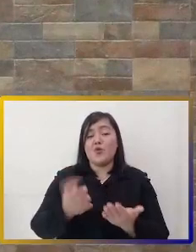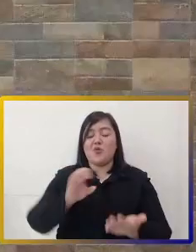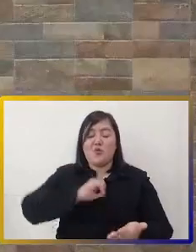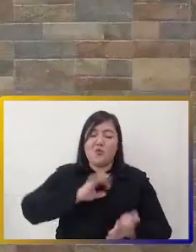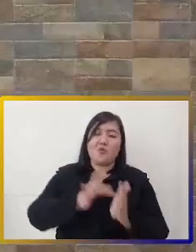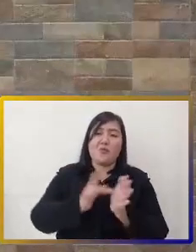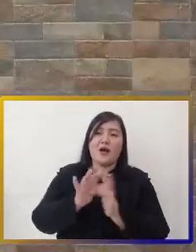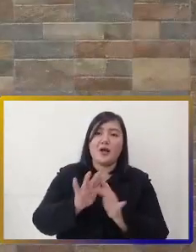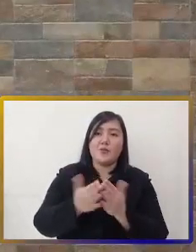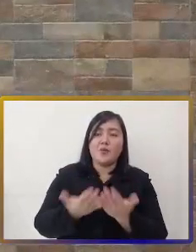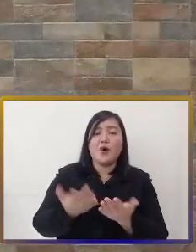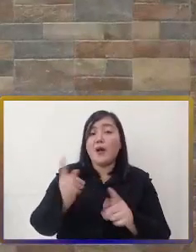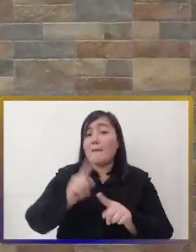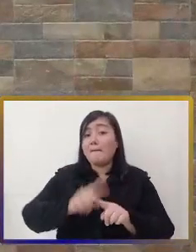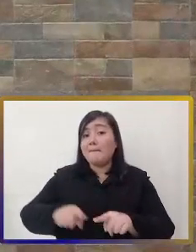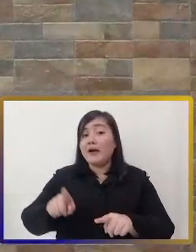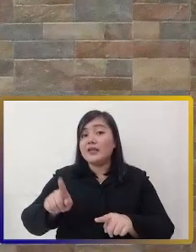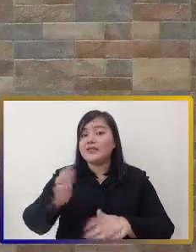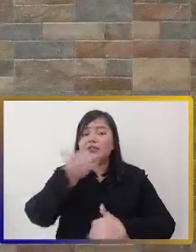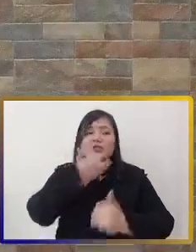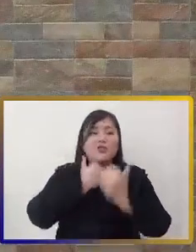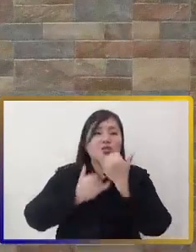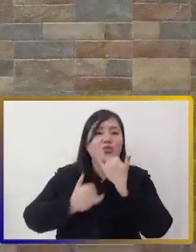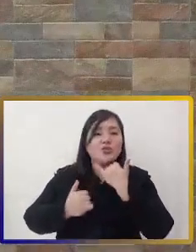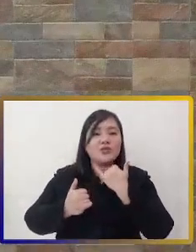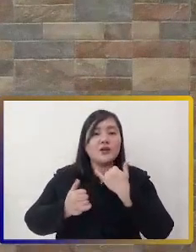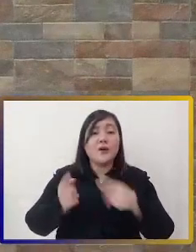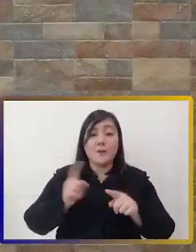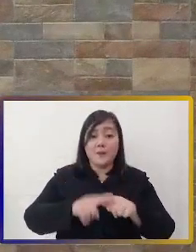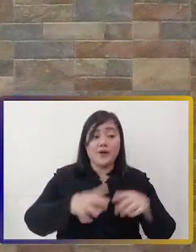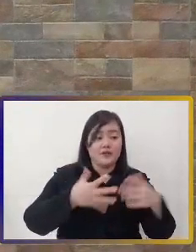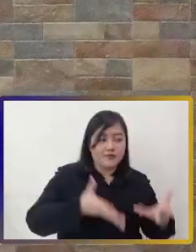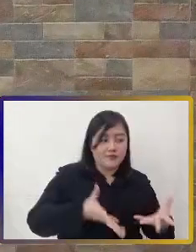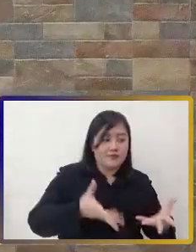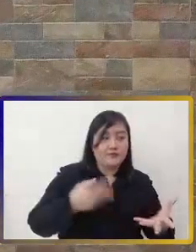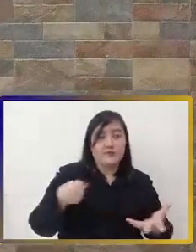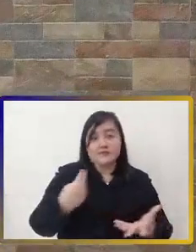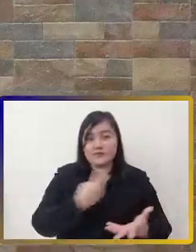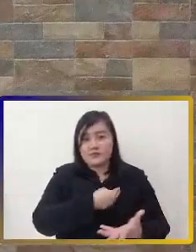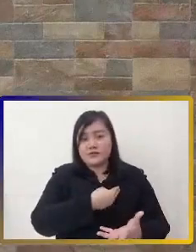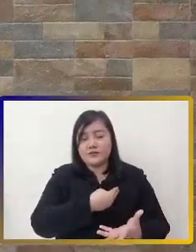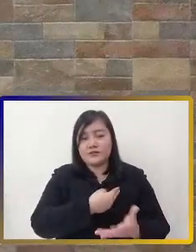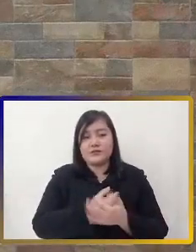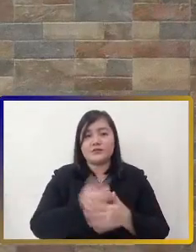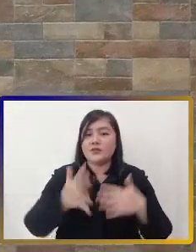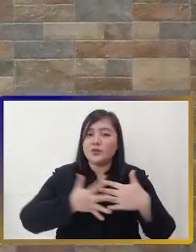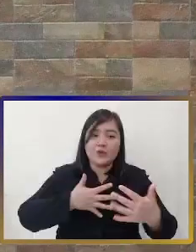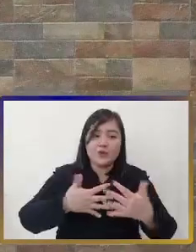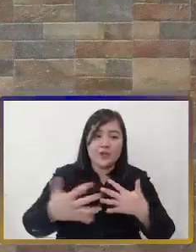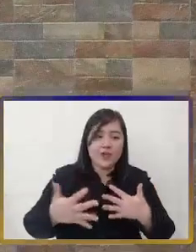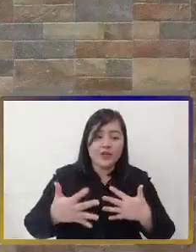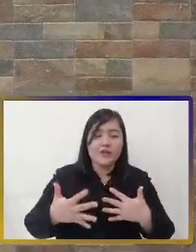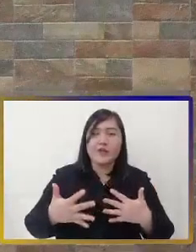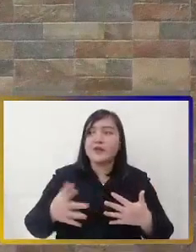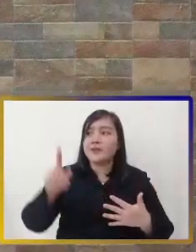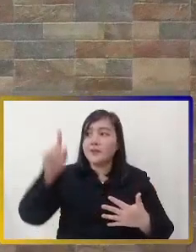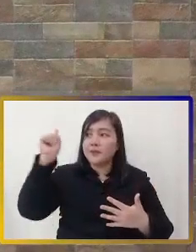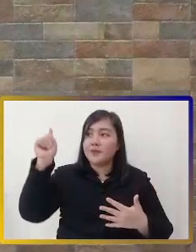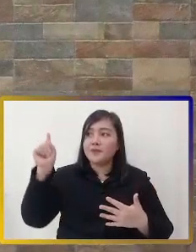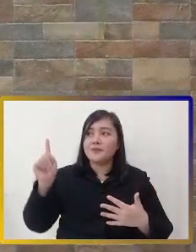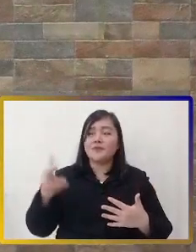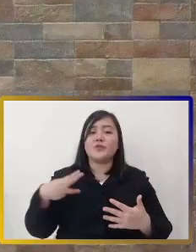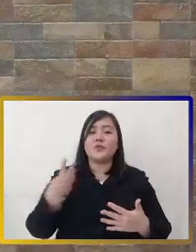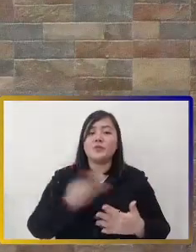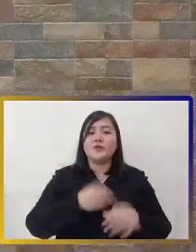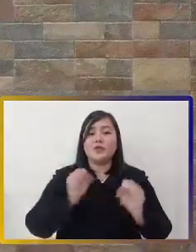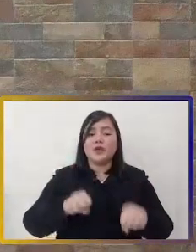meron sila. Pero sa atin mga kapatid, anything, you see, anything, itong Bible natin, kahit Bible nila, we can use